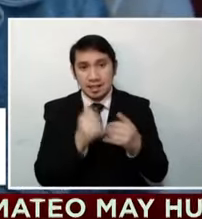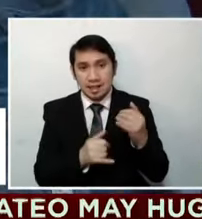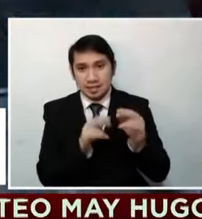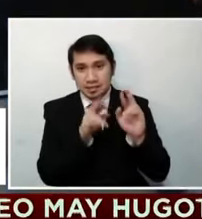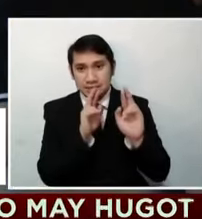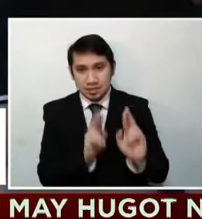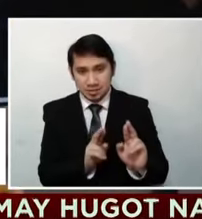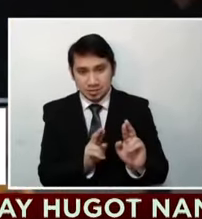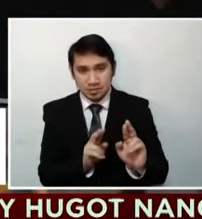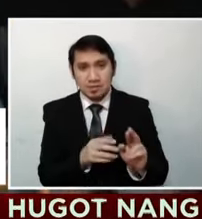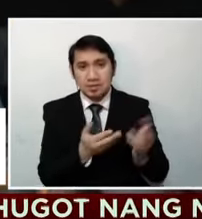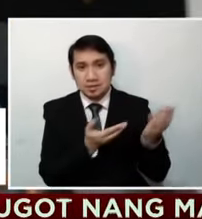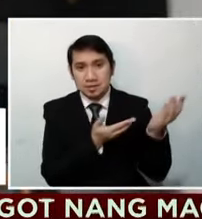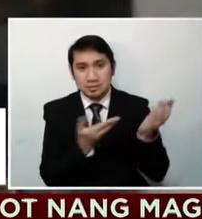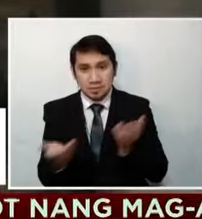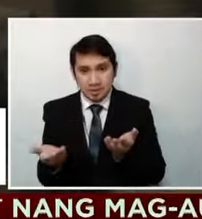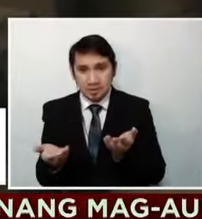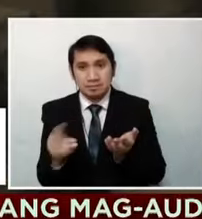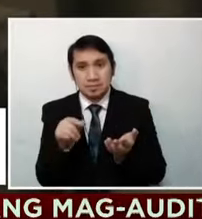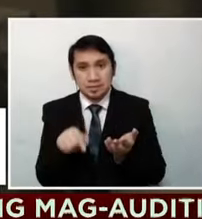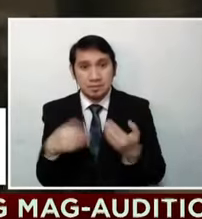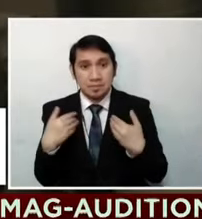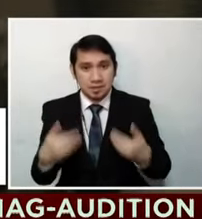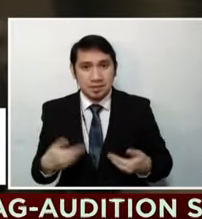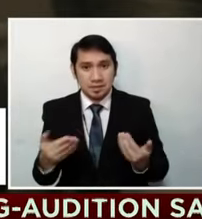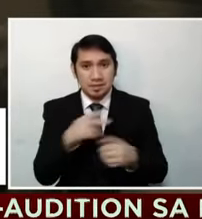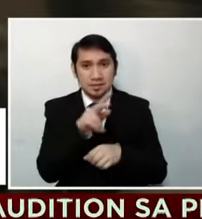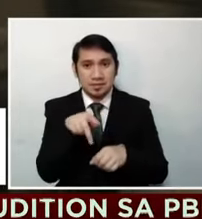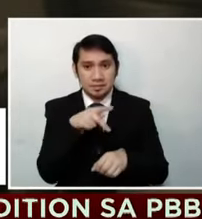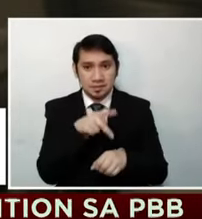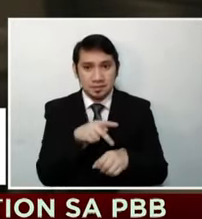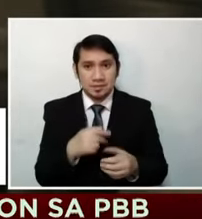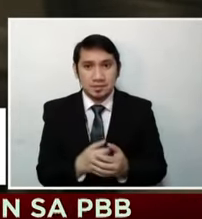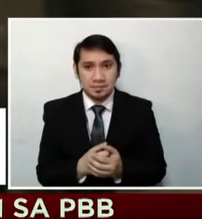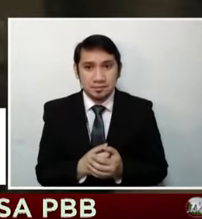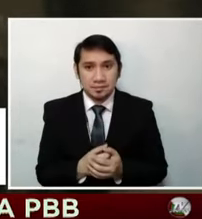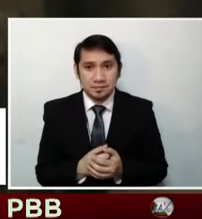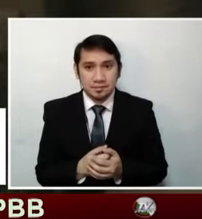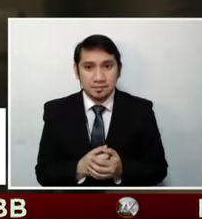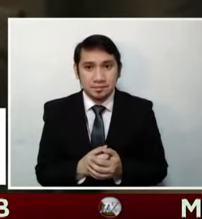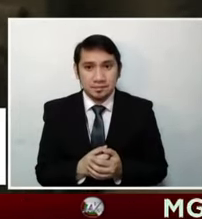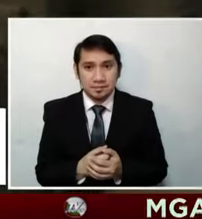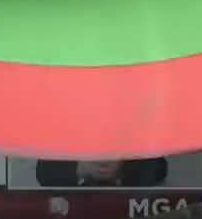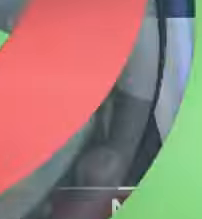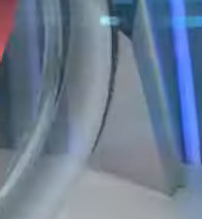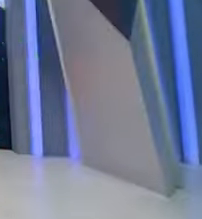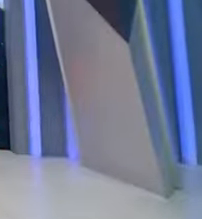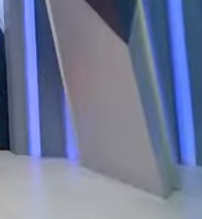kanyang mga labi sa Pilipinas. Mario Dumawal, ABS-CBN News.